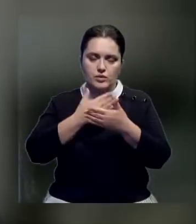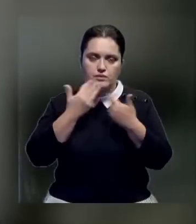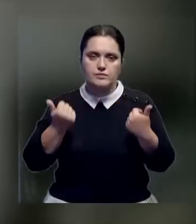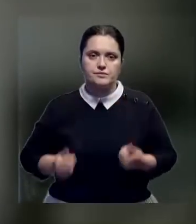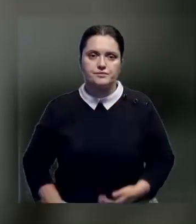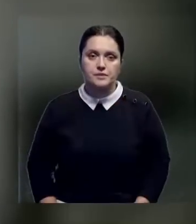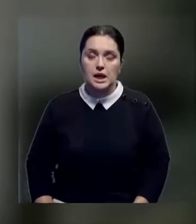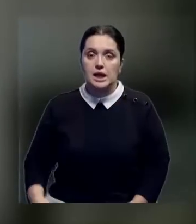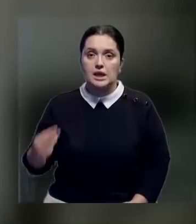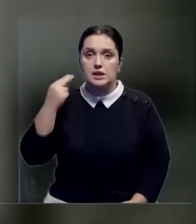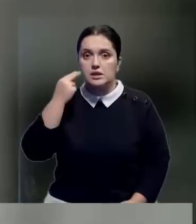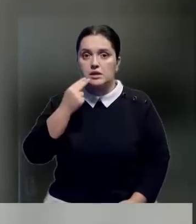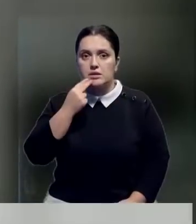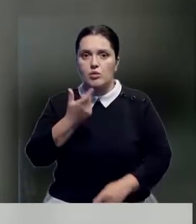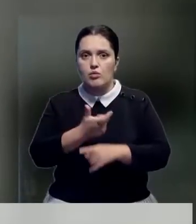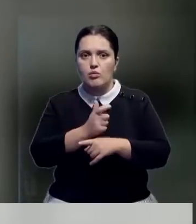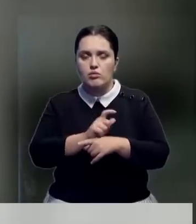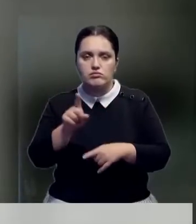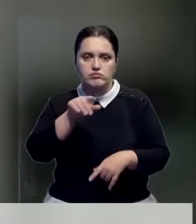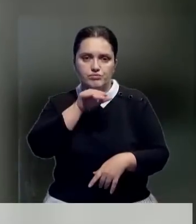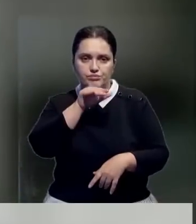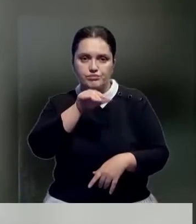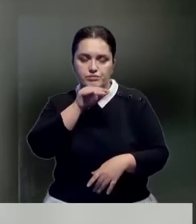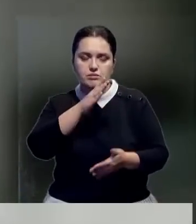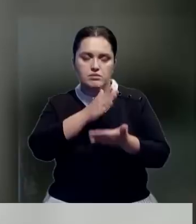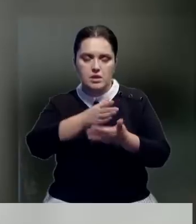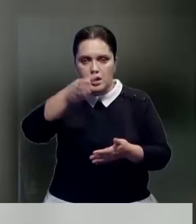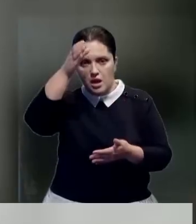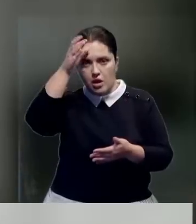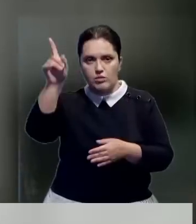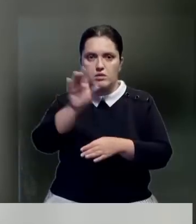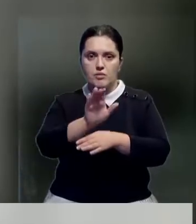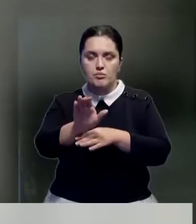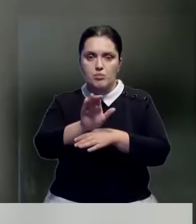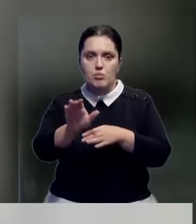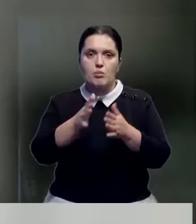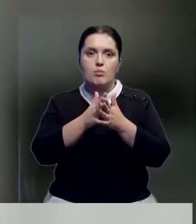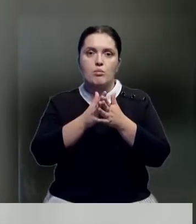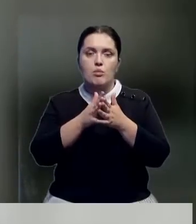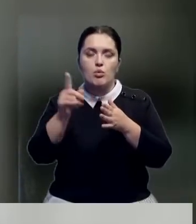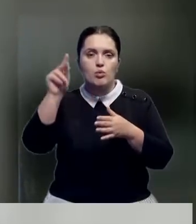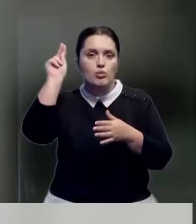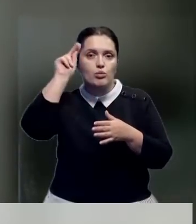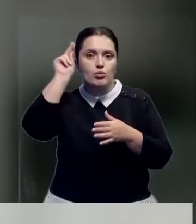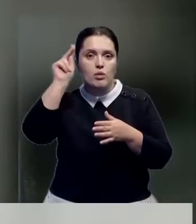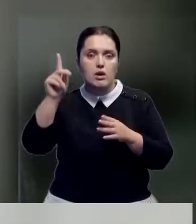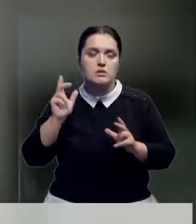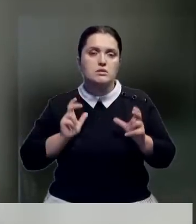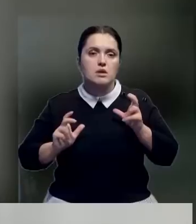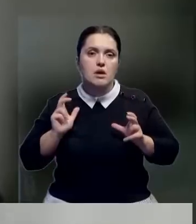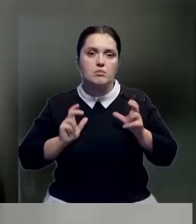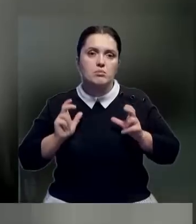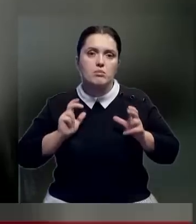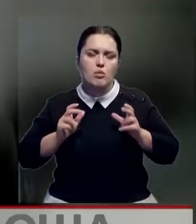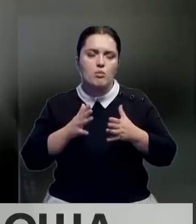В Китае очень большое число квалифицированных специалистов. Там выпускают больше инженеров, чем во всем остальном мире вместе